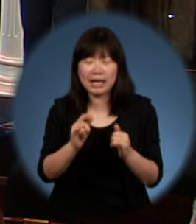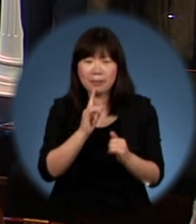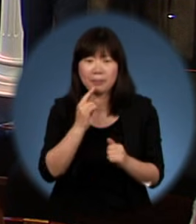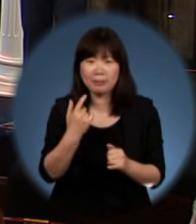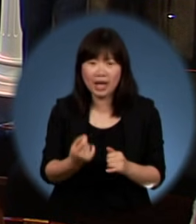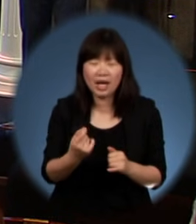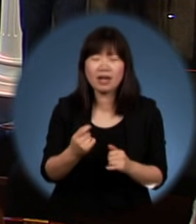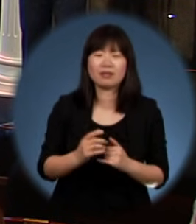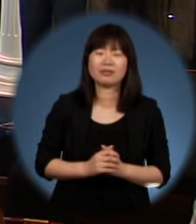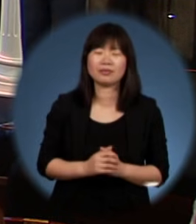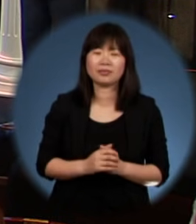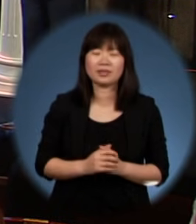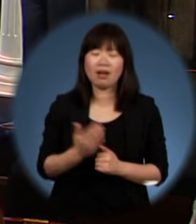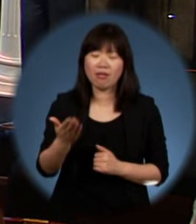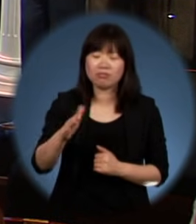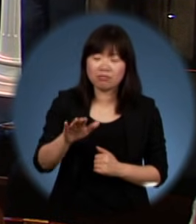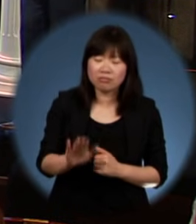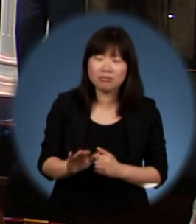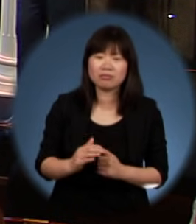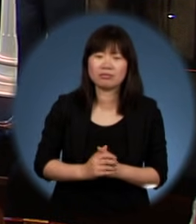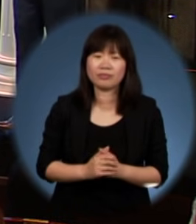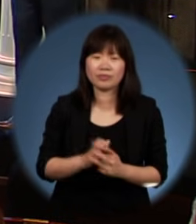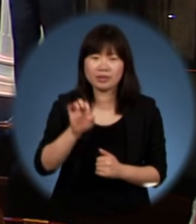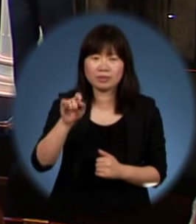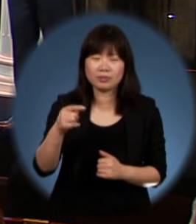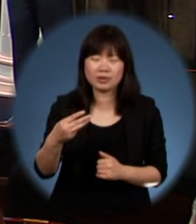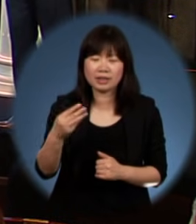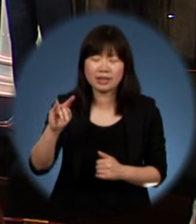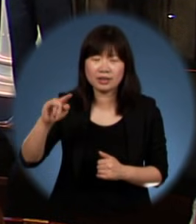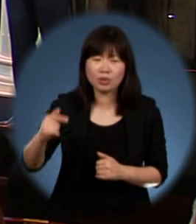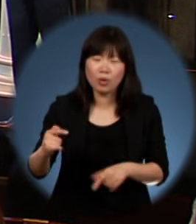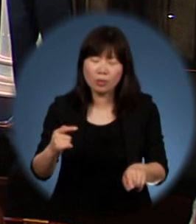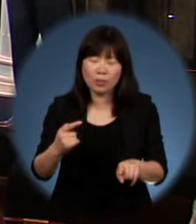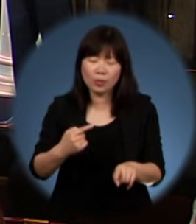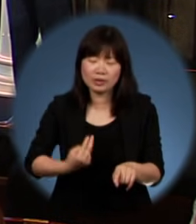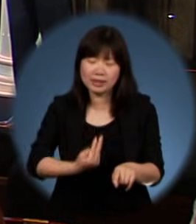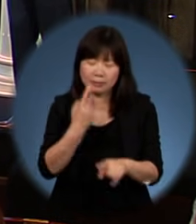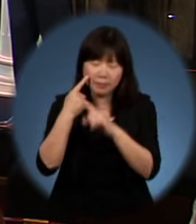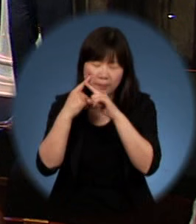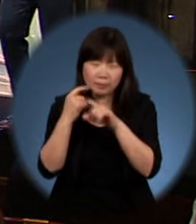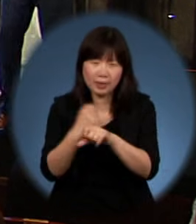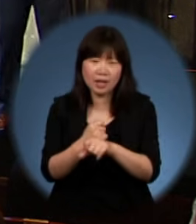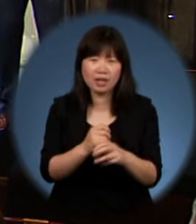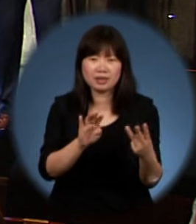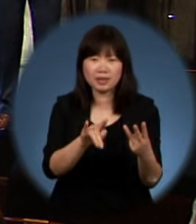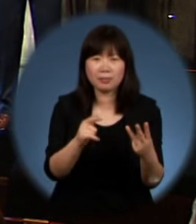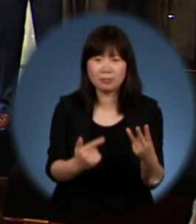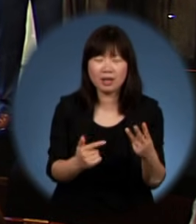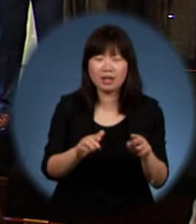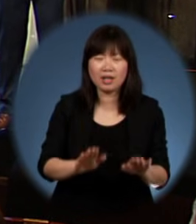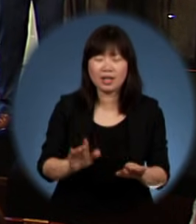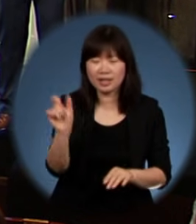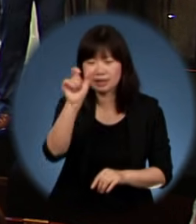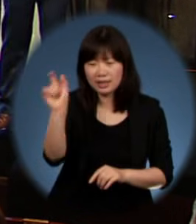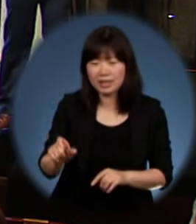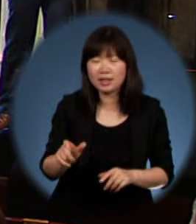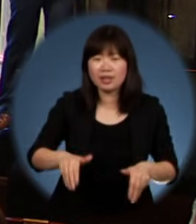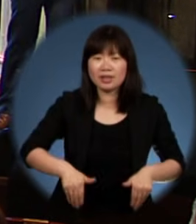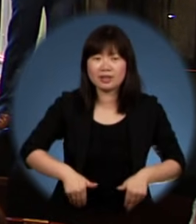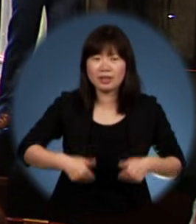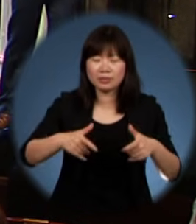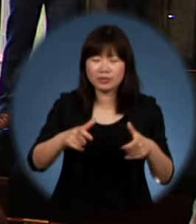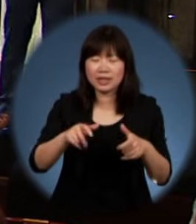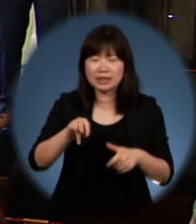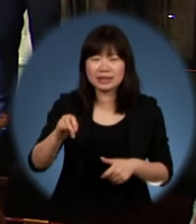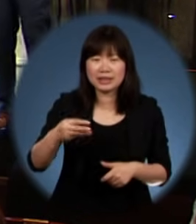관념적인 라고 생각한다 하지만 이에요 플라톤은 요 목숨을 걸고 3번이나 이탈리아 남쪽에 있는 시